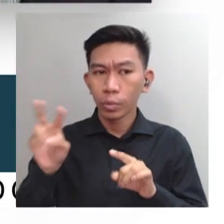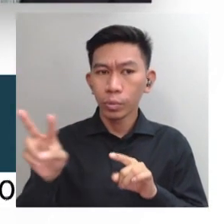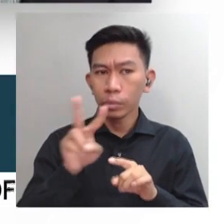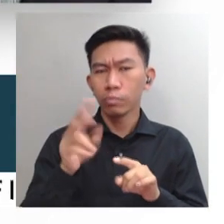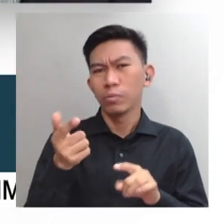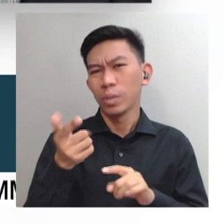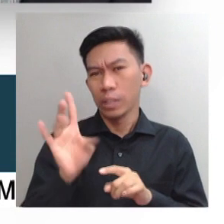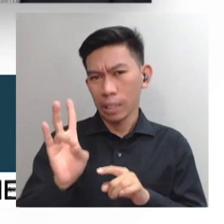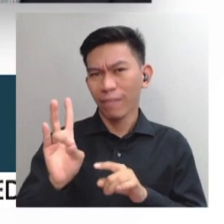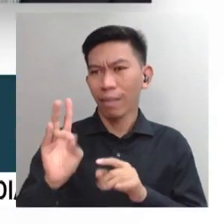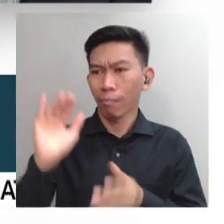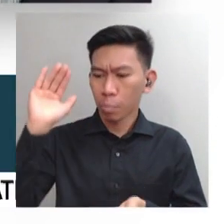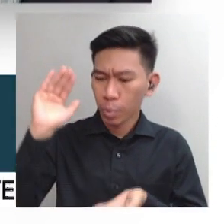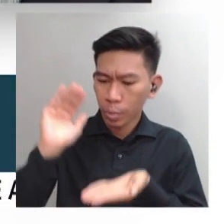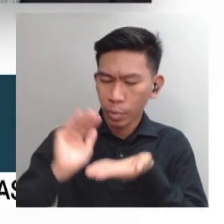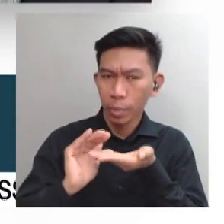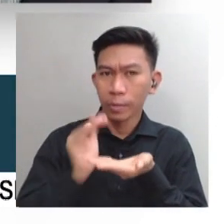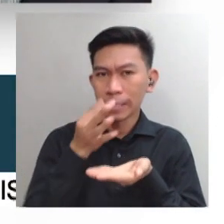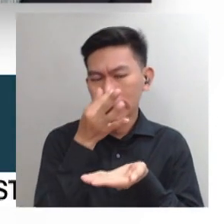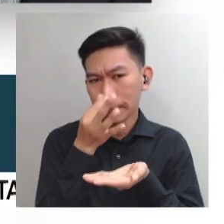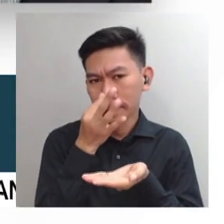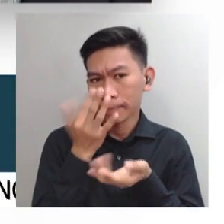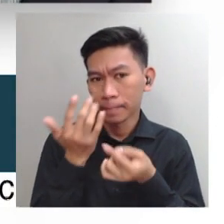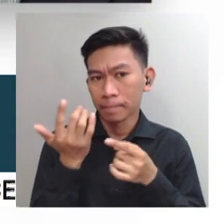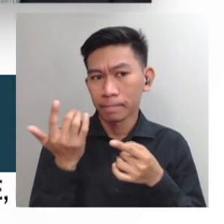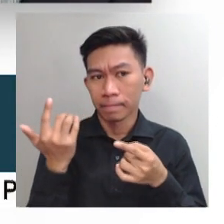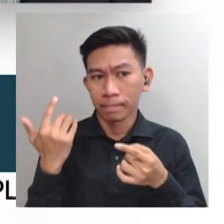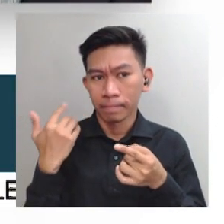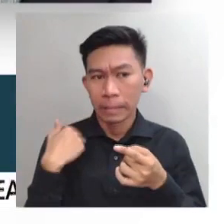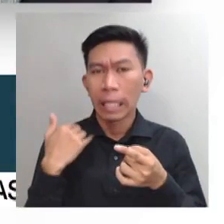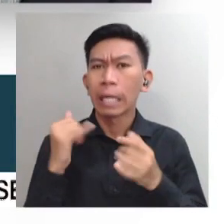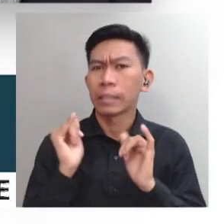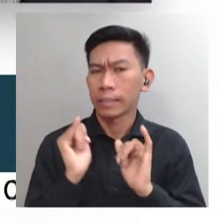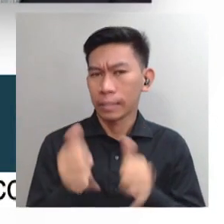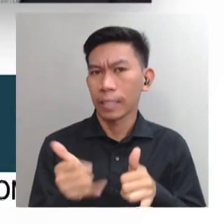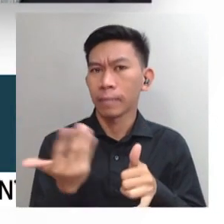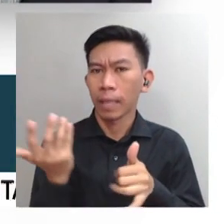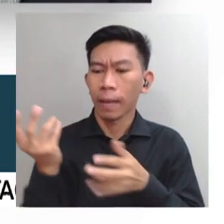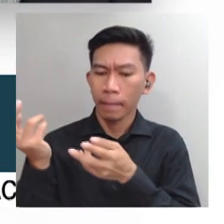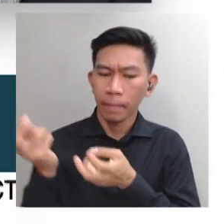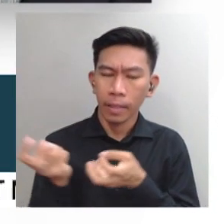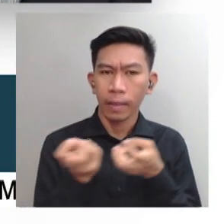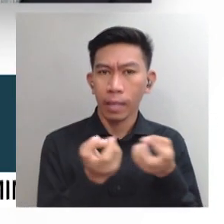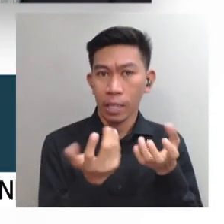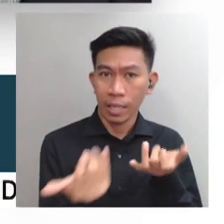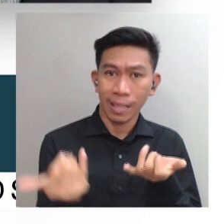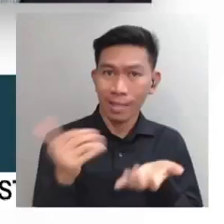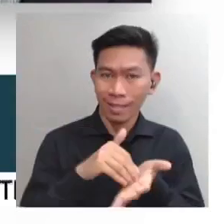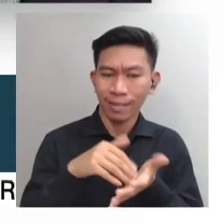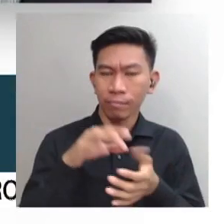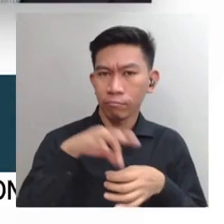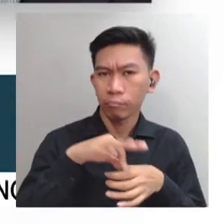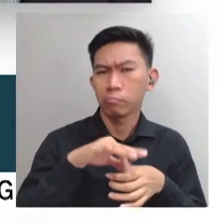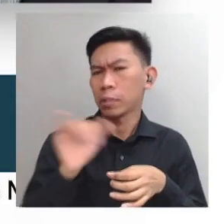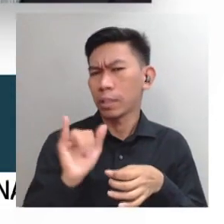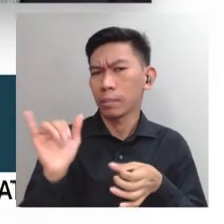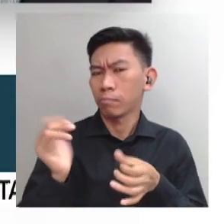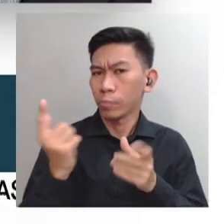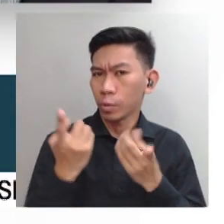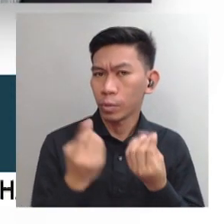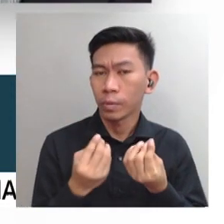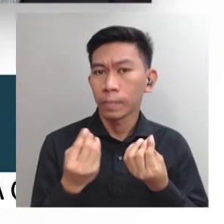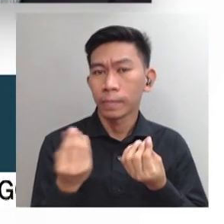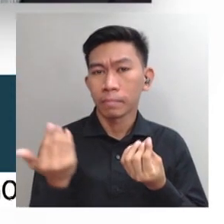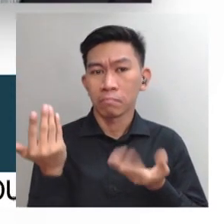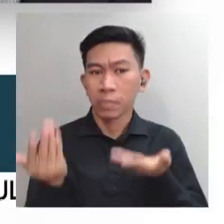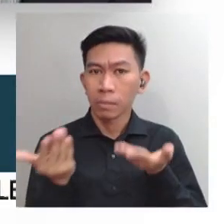election-related violence lamang po. This is the same template po na ipapatupad ng COMELEC ngayon. At baka igtingan pa nga po dahil alam naman natin iba